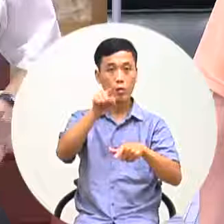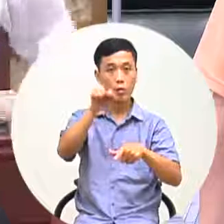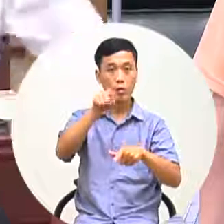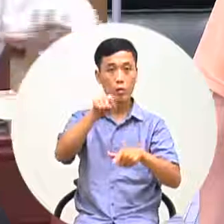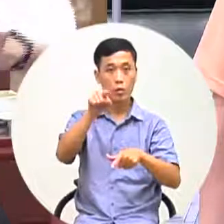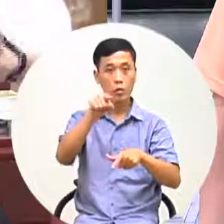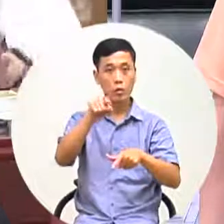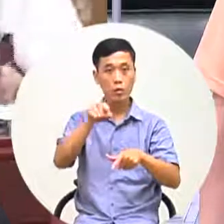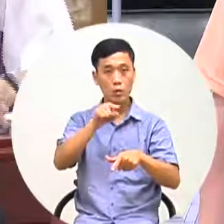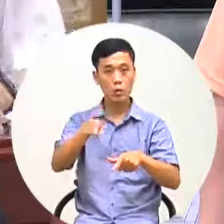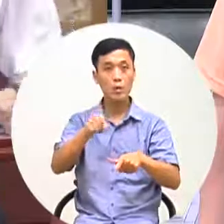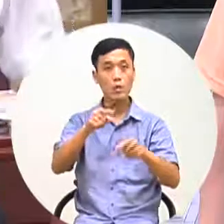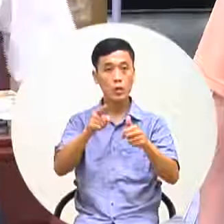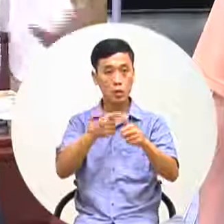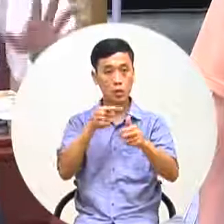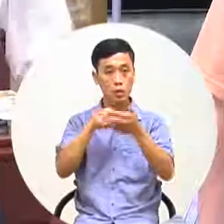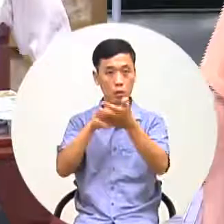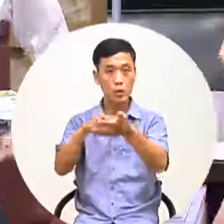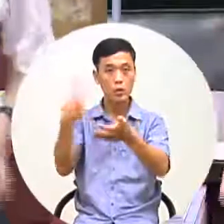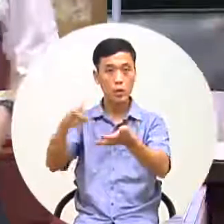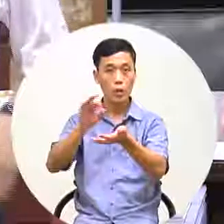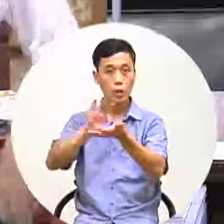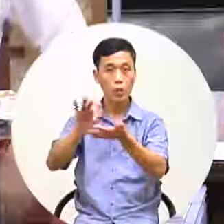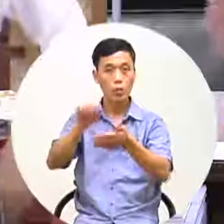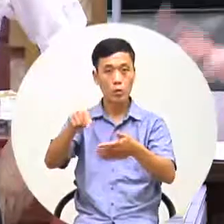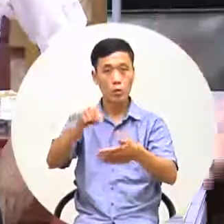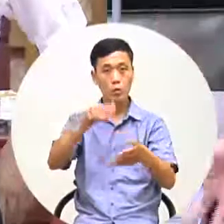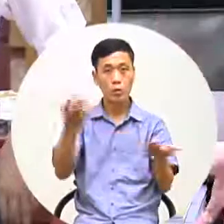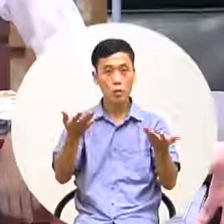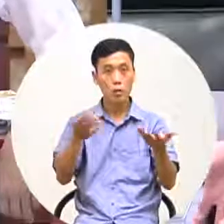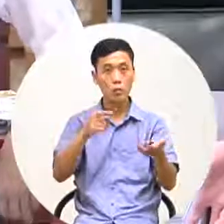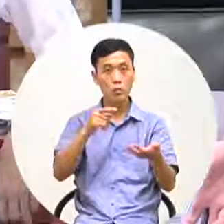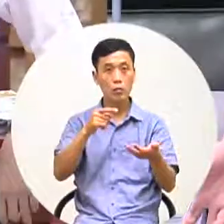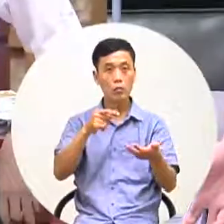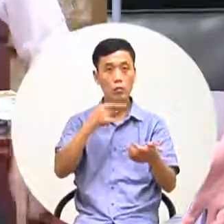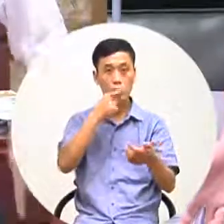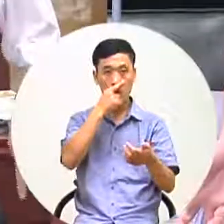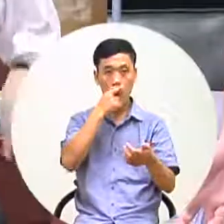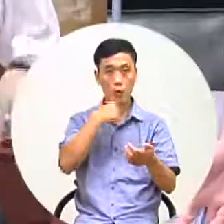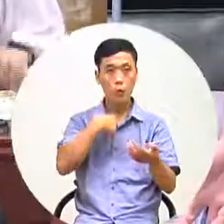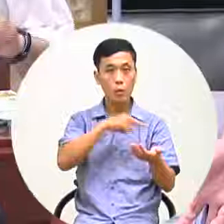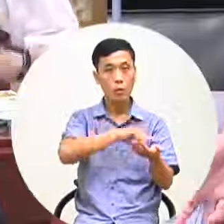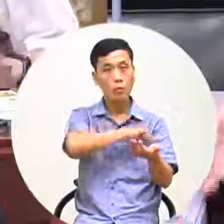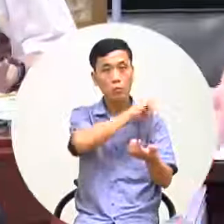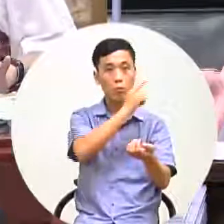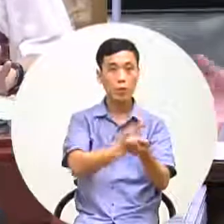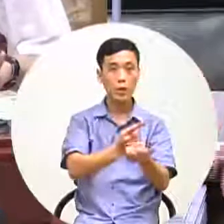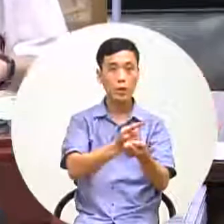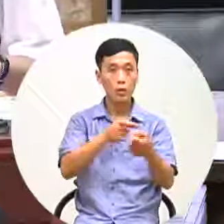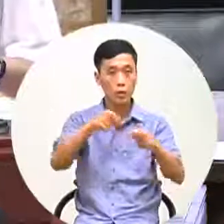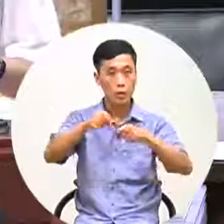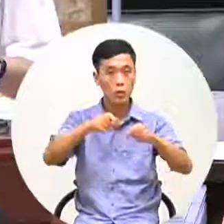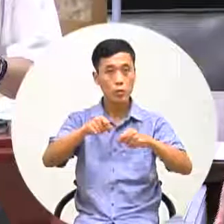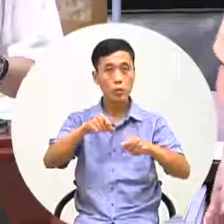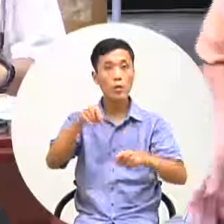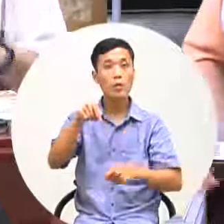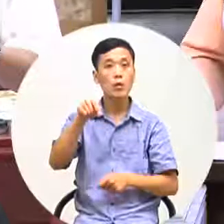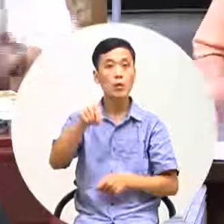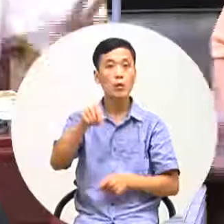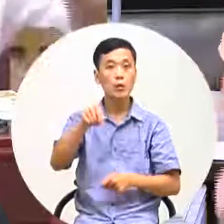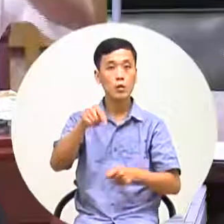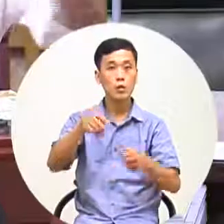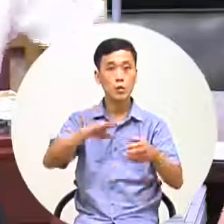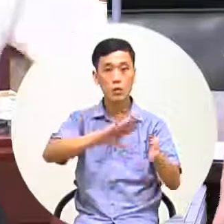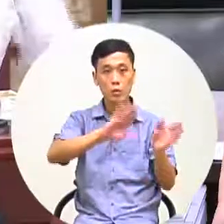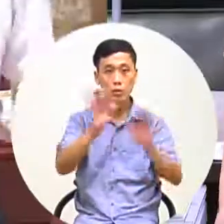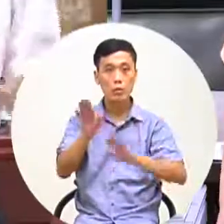这部分阮的整体，含养生公园规个整体来规，无这我讲这部分阮的含